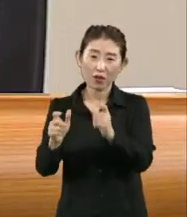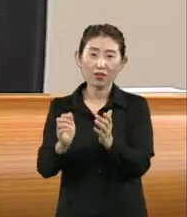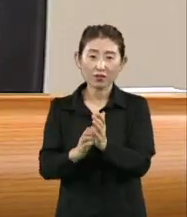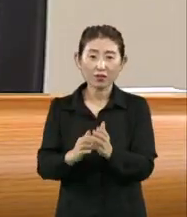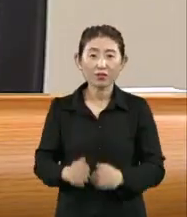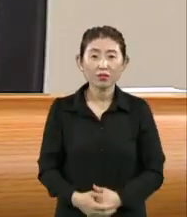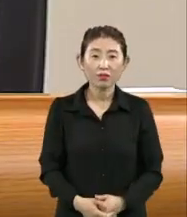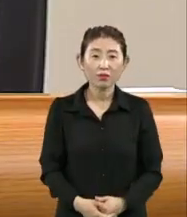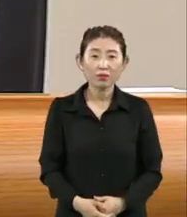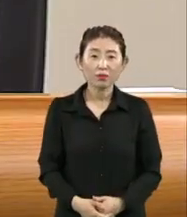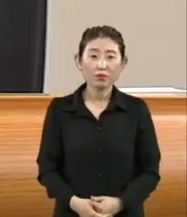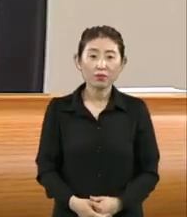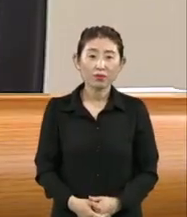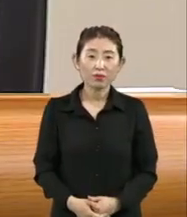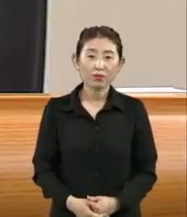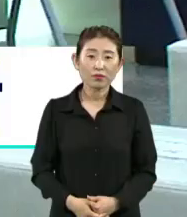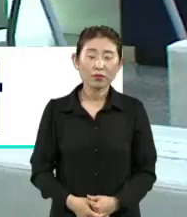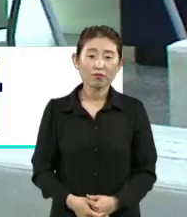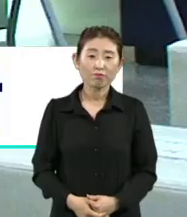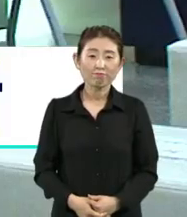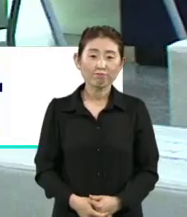판시했습니다.